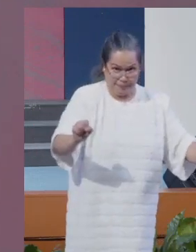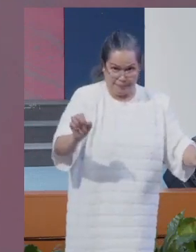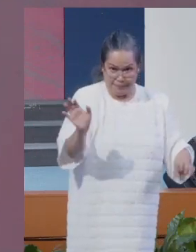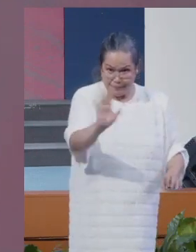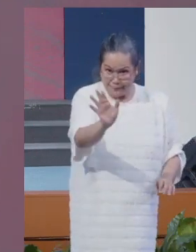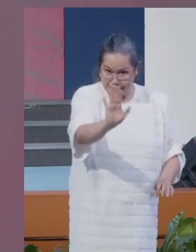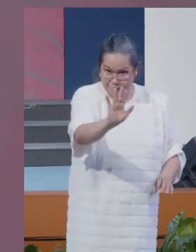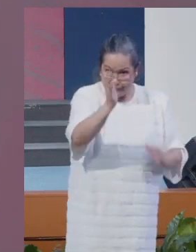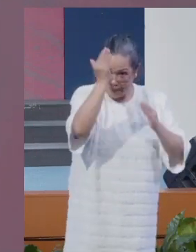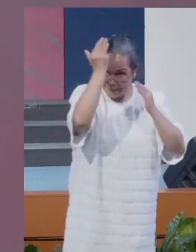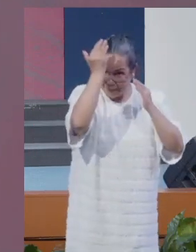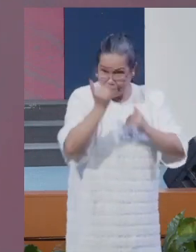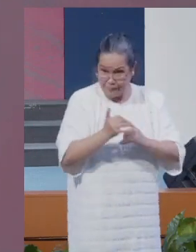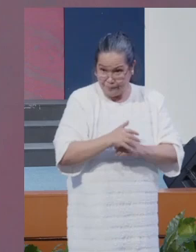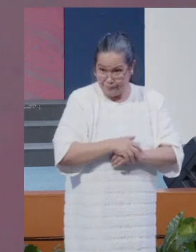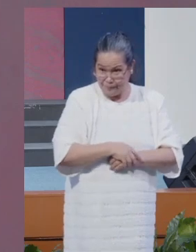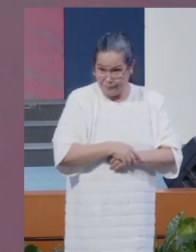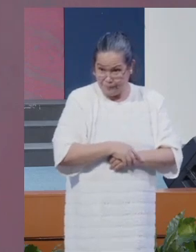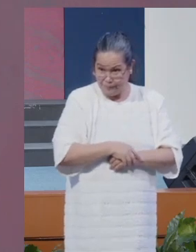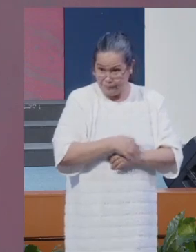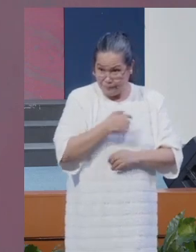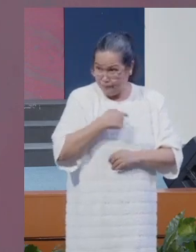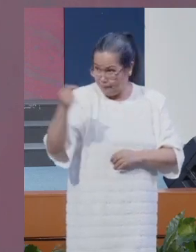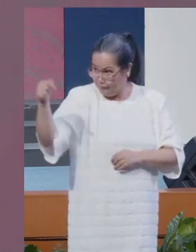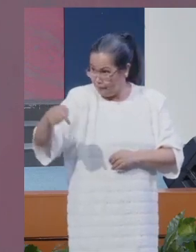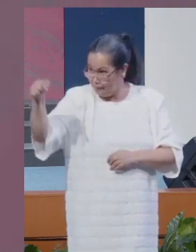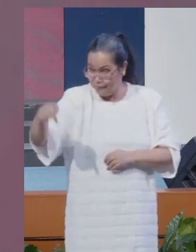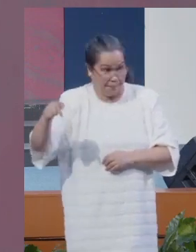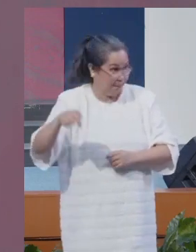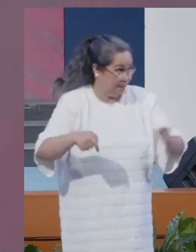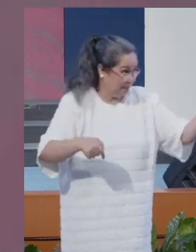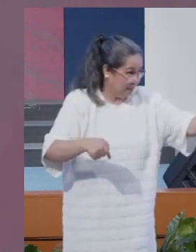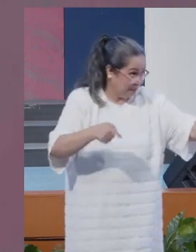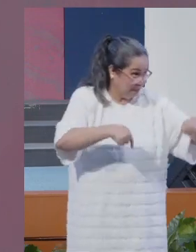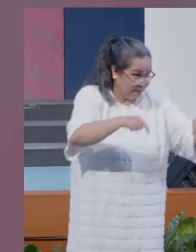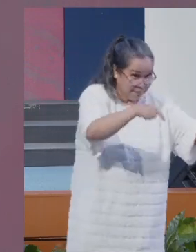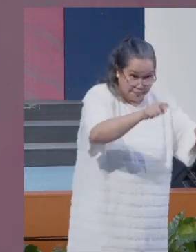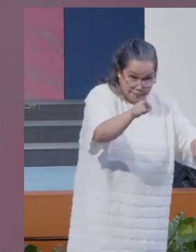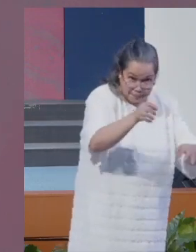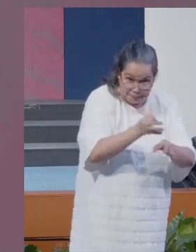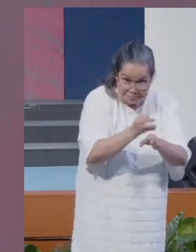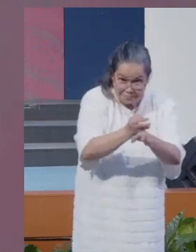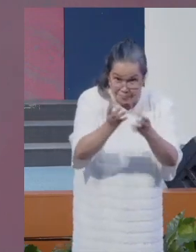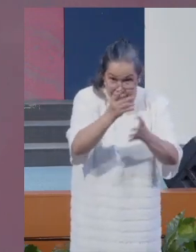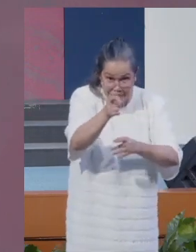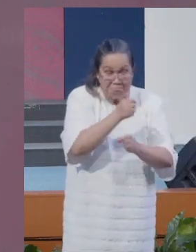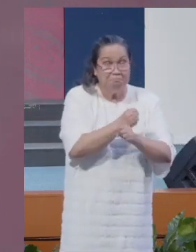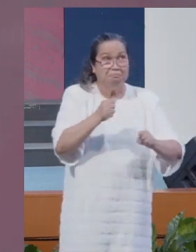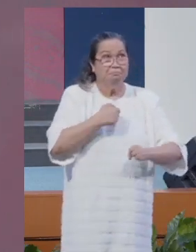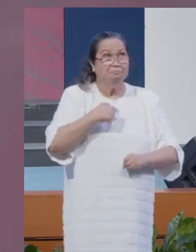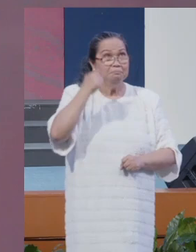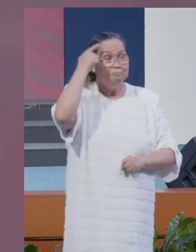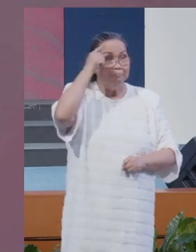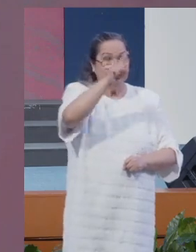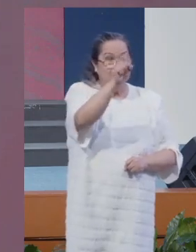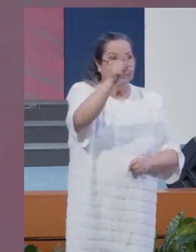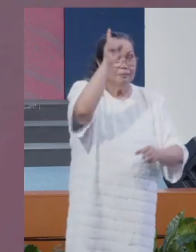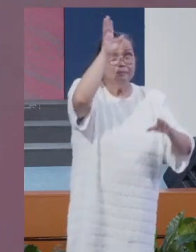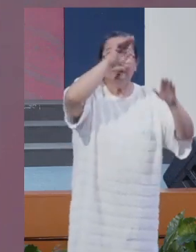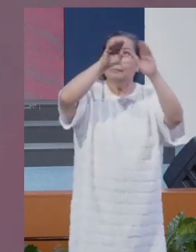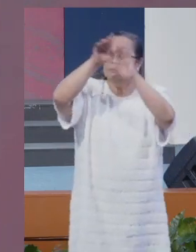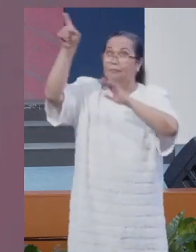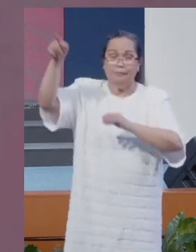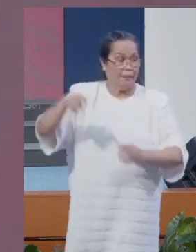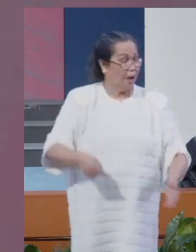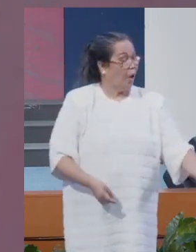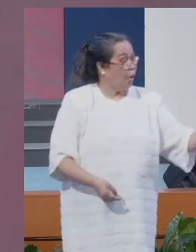tayong aasa sa pagpunta-punta natin dito sa GCF. Baka pagka kayo tinanong sa langit, bakit